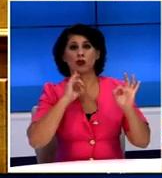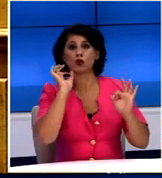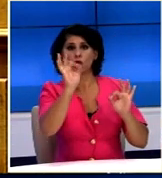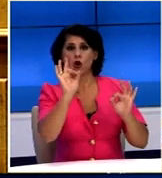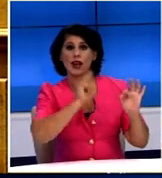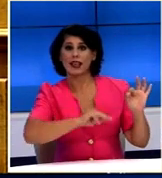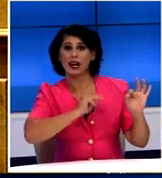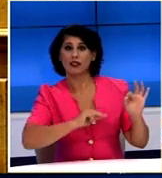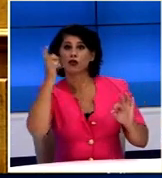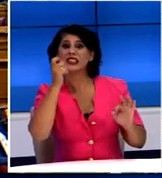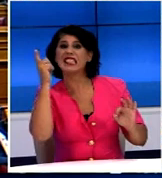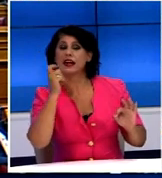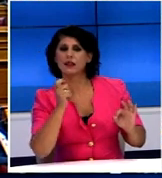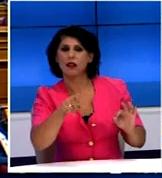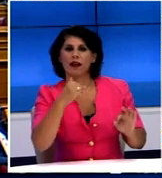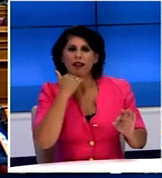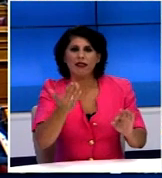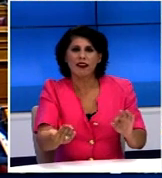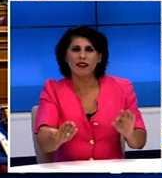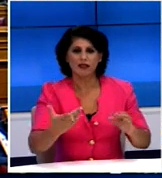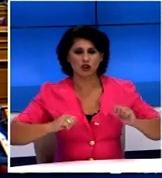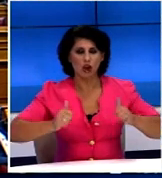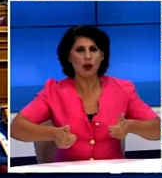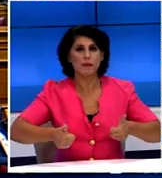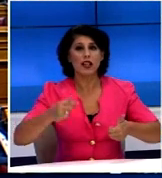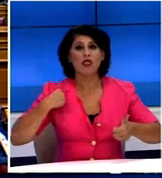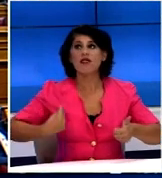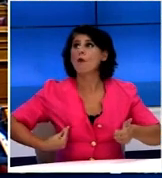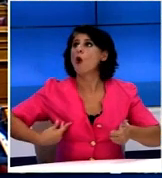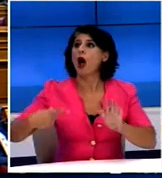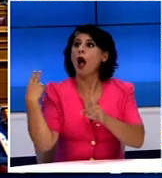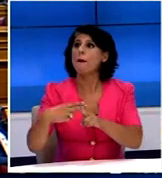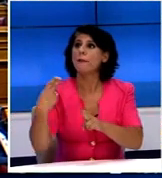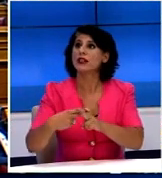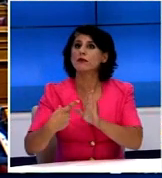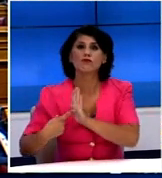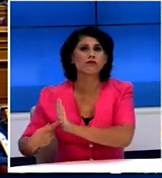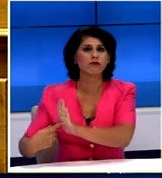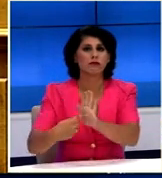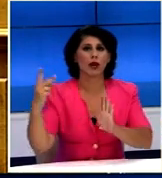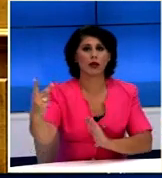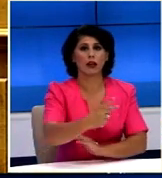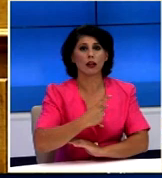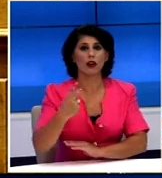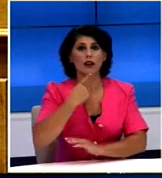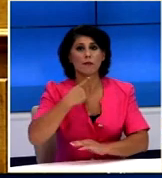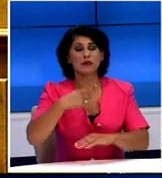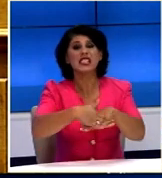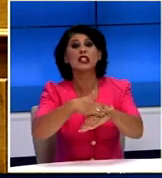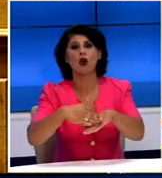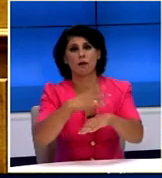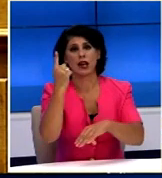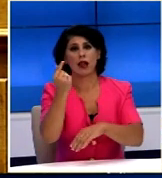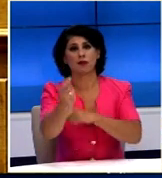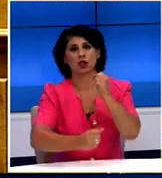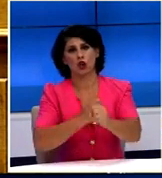και δεν είχατε το σθένος να ζητήσετε δημόσια μια συγγνώμη 1,5 χρόνο μετά.